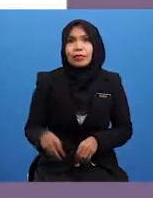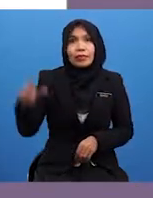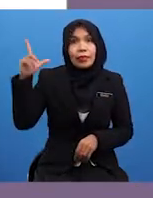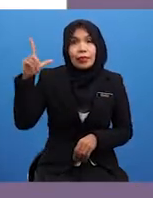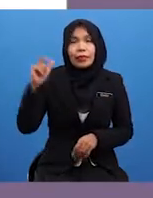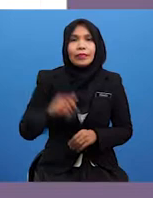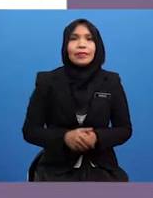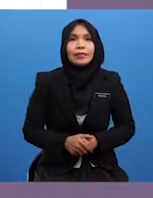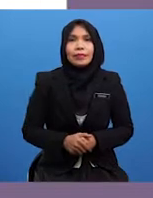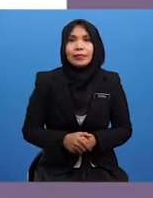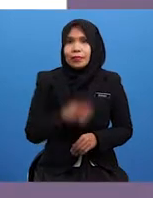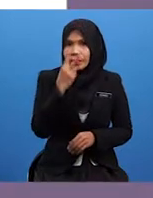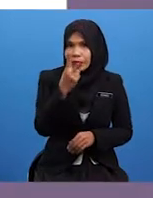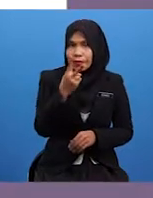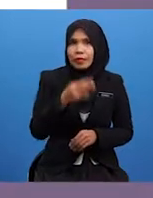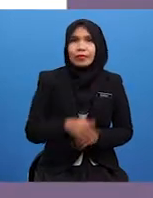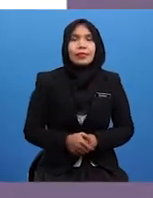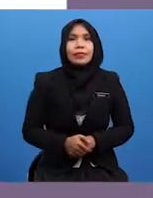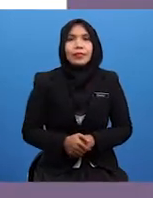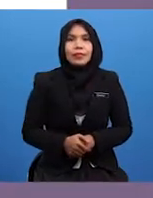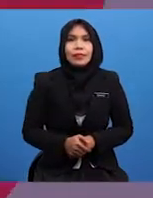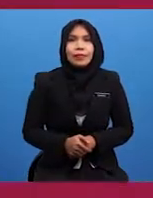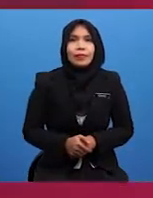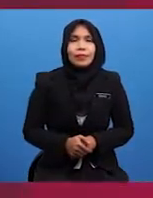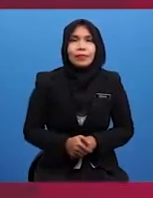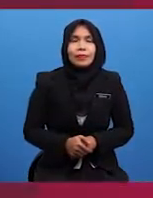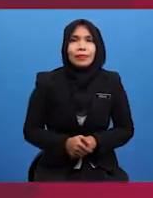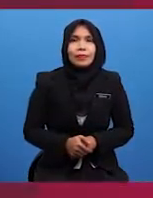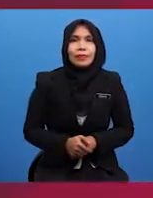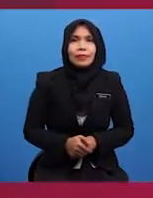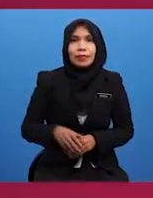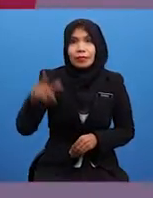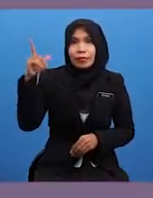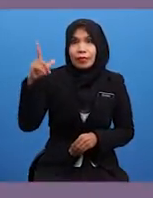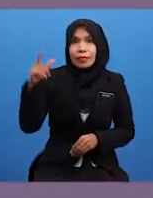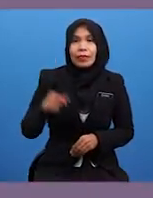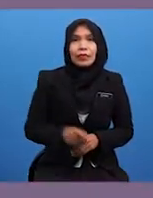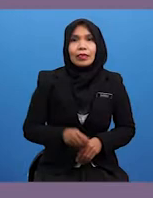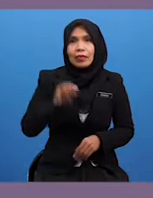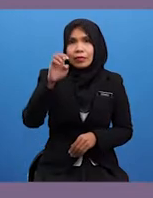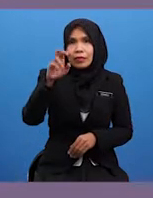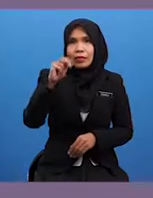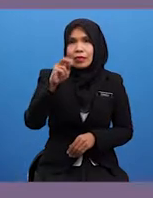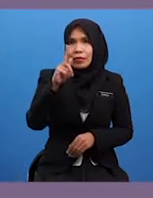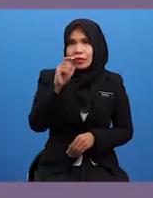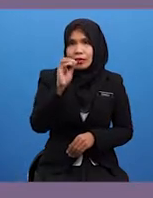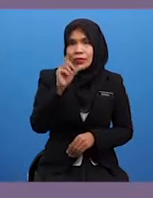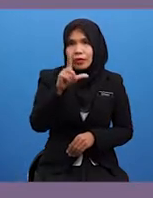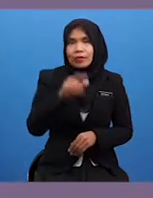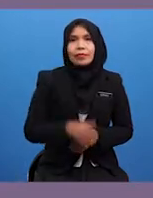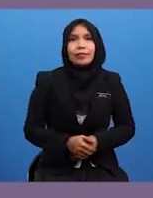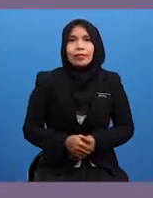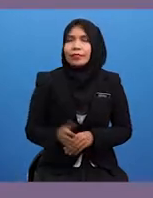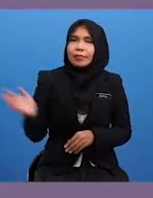litar. Cuba kamu perhatikan pada nyalaan mentol. Mari kita bina litar siri